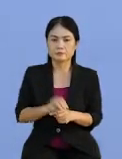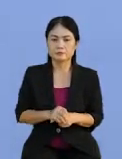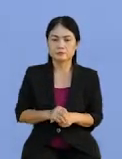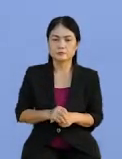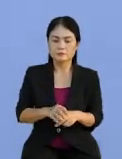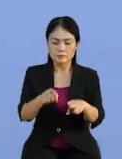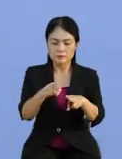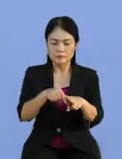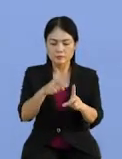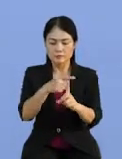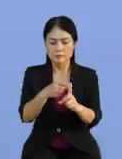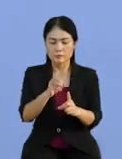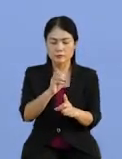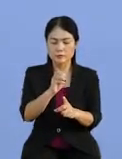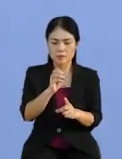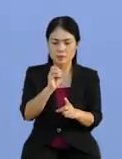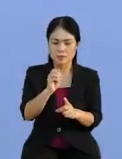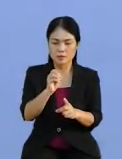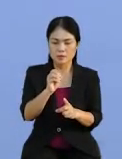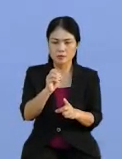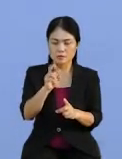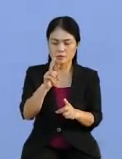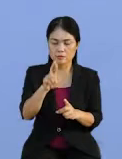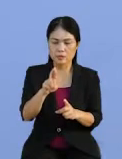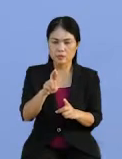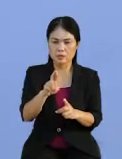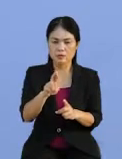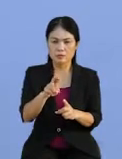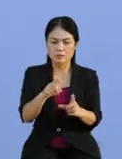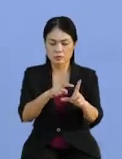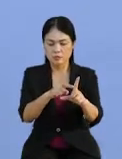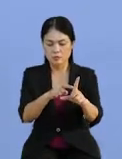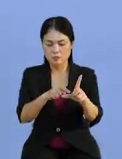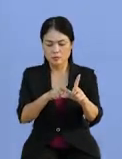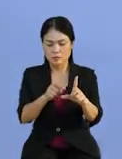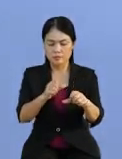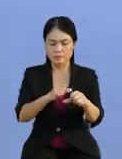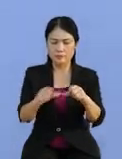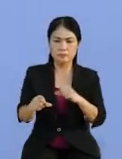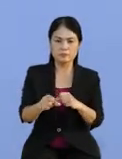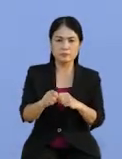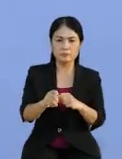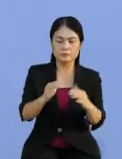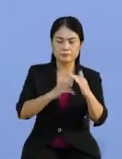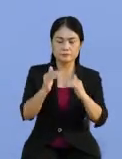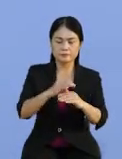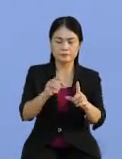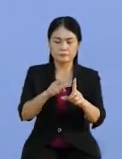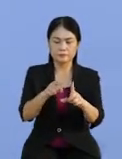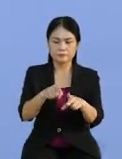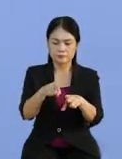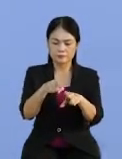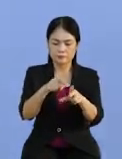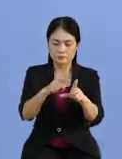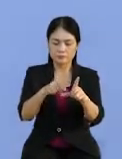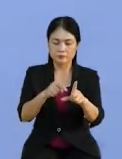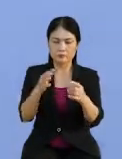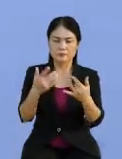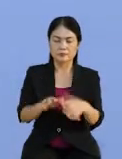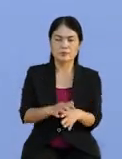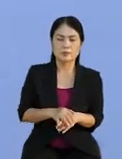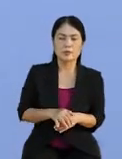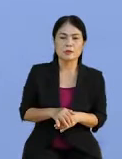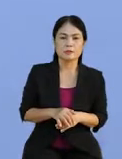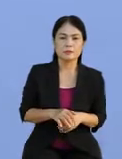bàn toát ô ó bù mồm này cứ bù mồm nâng bàn to tiết chân dương bàn riêng ở tên lơ ca sang cần lạc bàn toát bù mồm hái